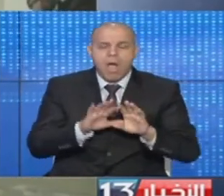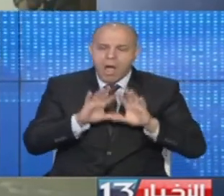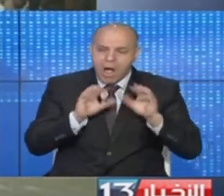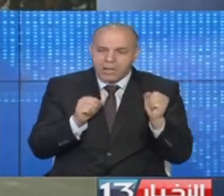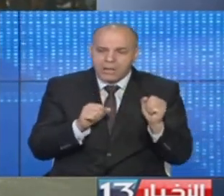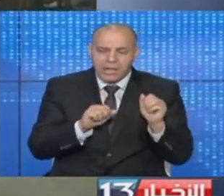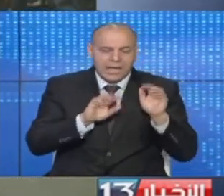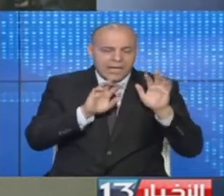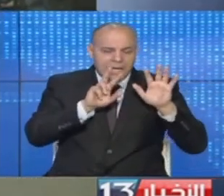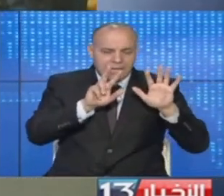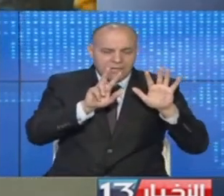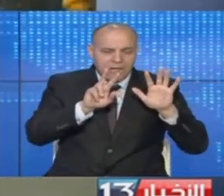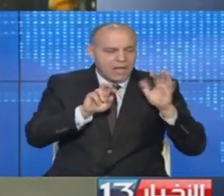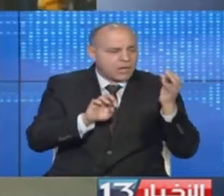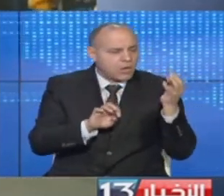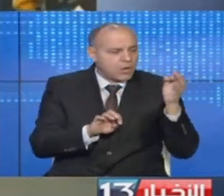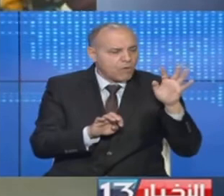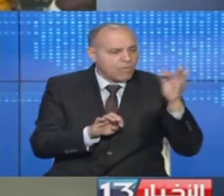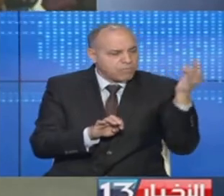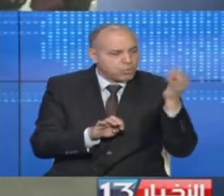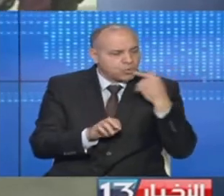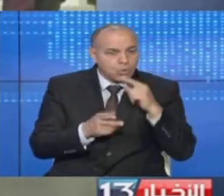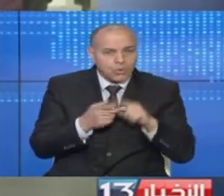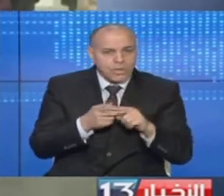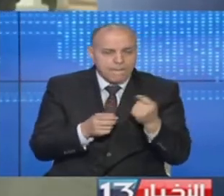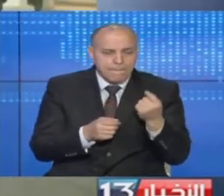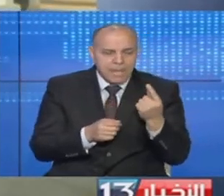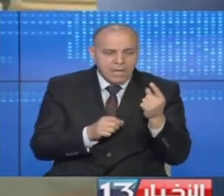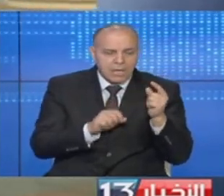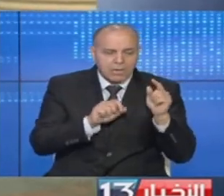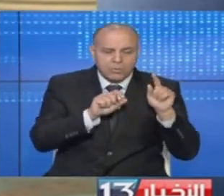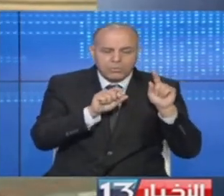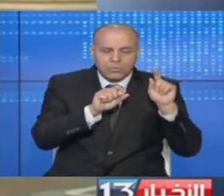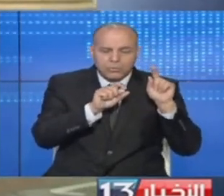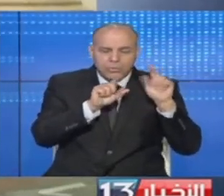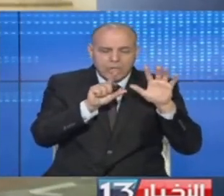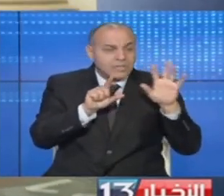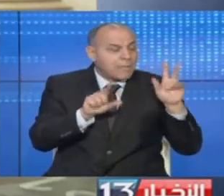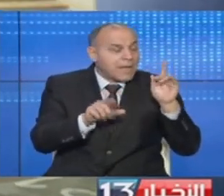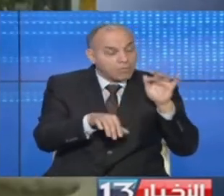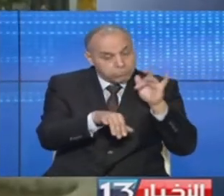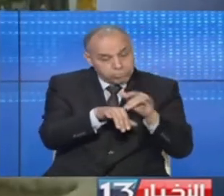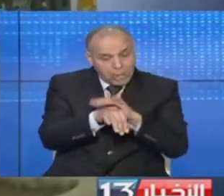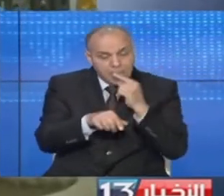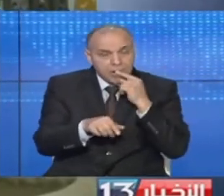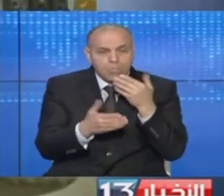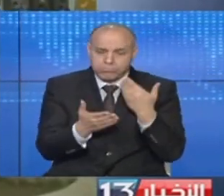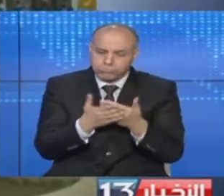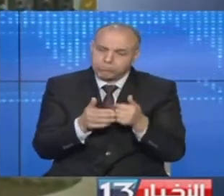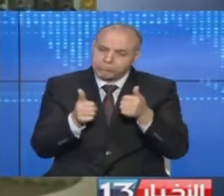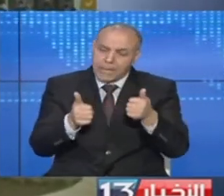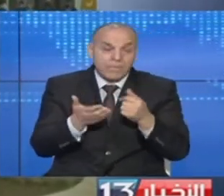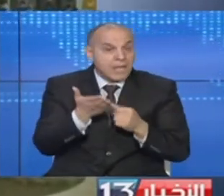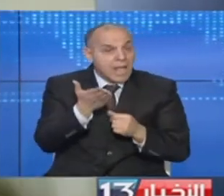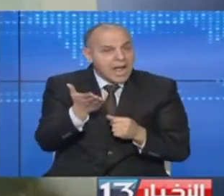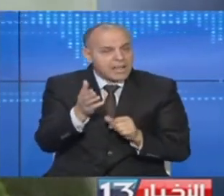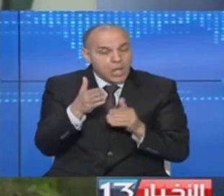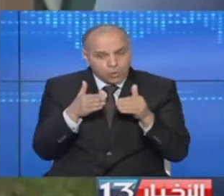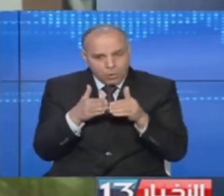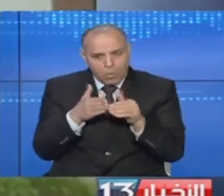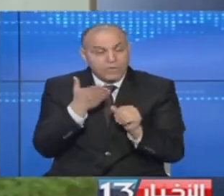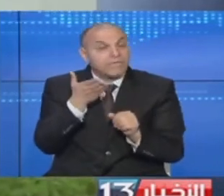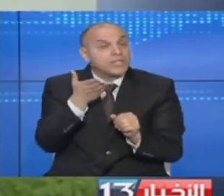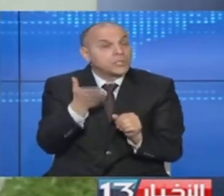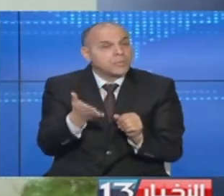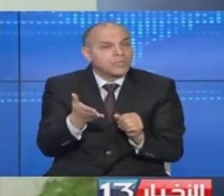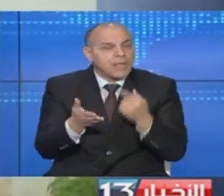حوالي 89.5% من جملة 173 إصابة، وهي مؤشرات جيدة في العموم، تتطلب رغم